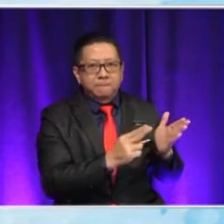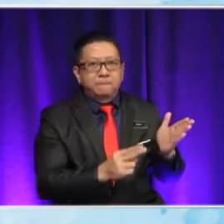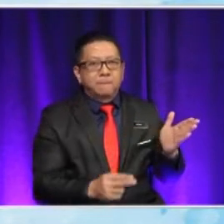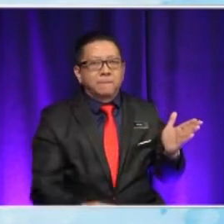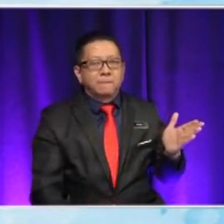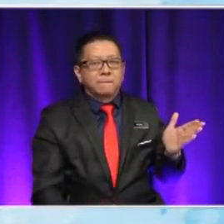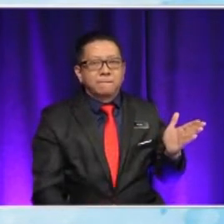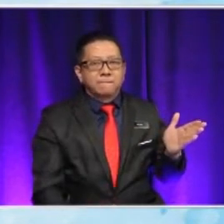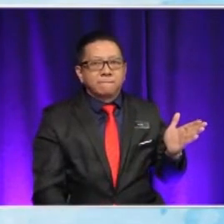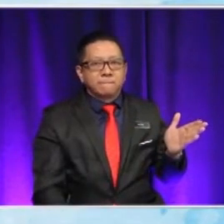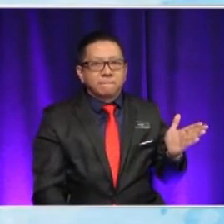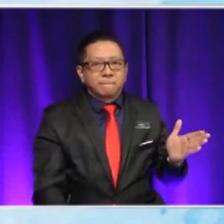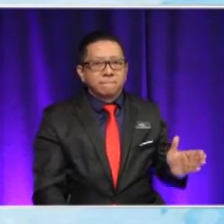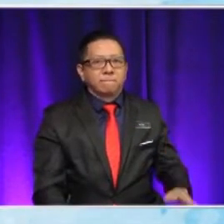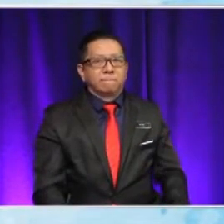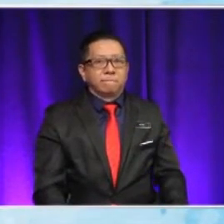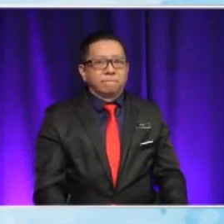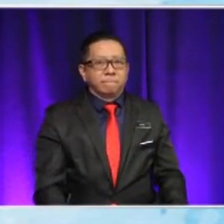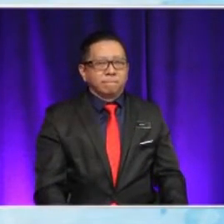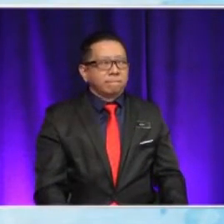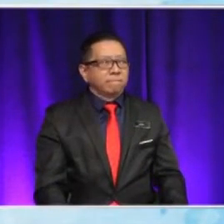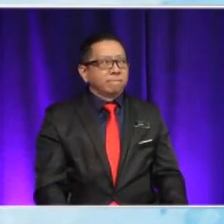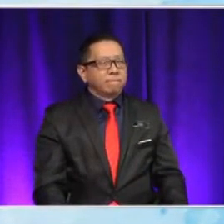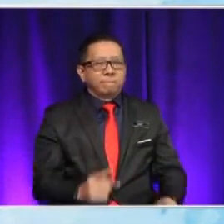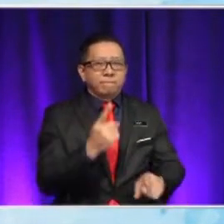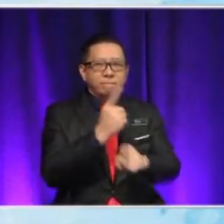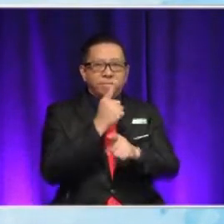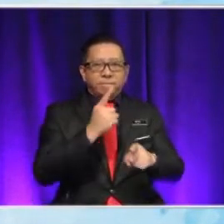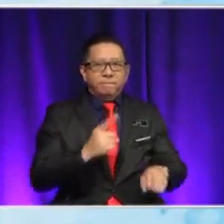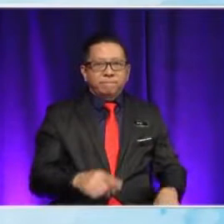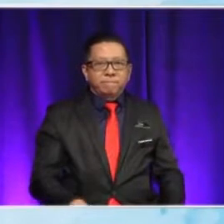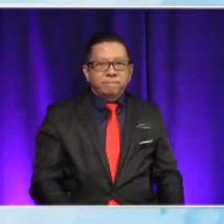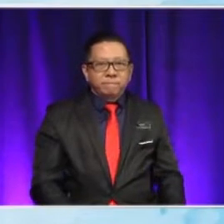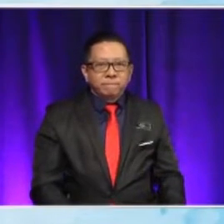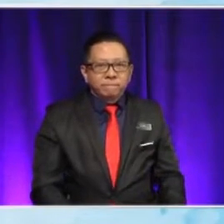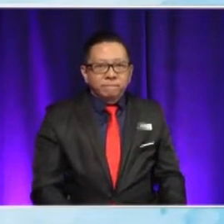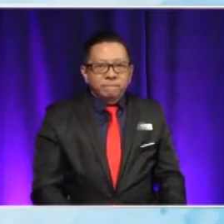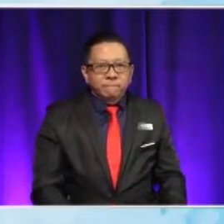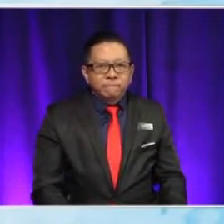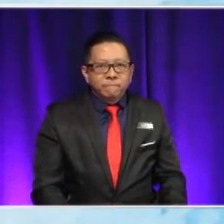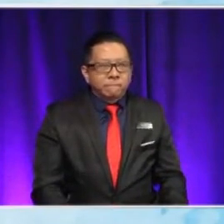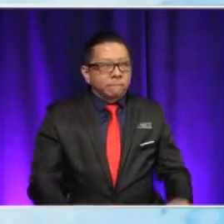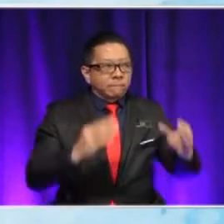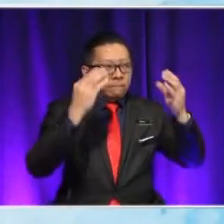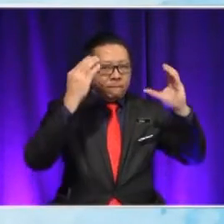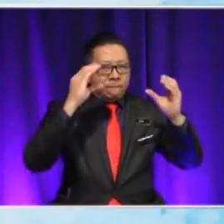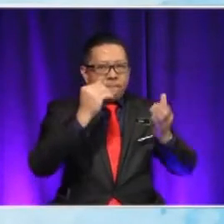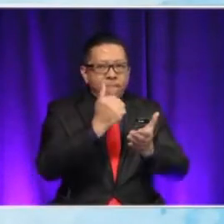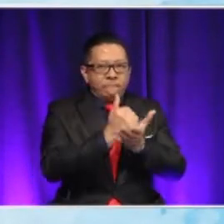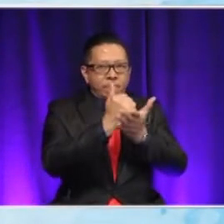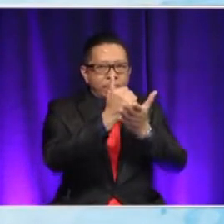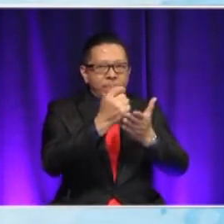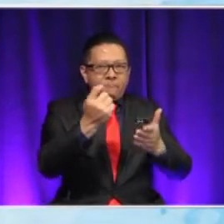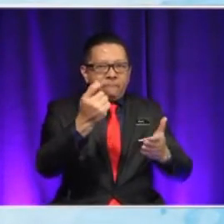sapuan bye bye pandainya basah cukup antusias keju inilah kaidah ke sekolah cewek gua akan